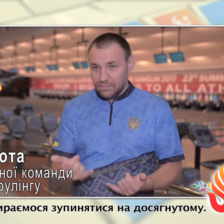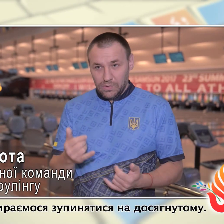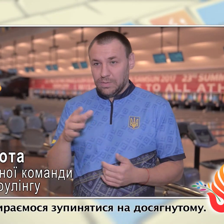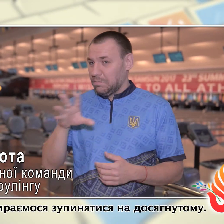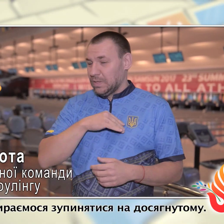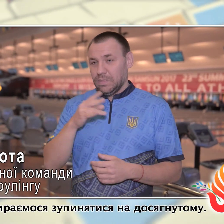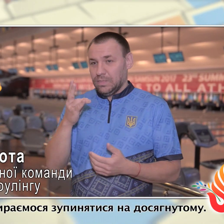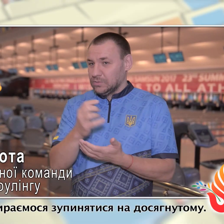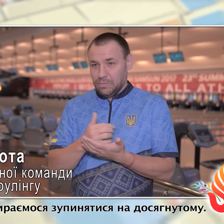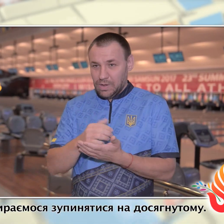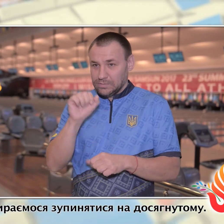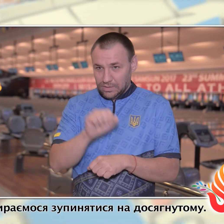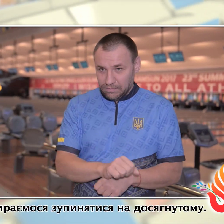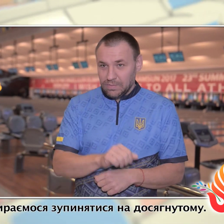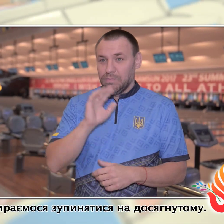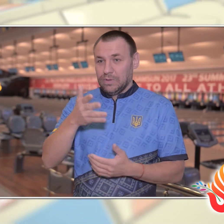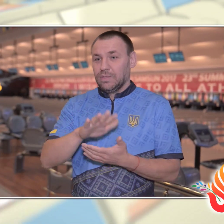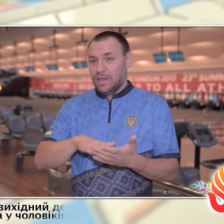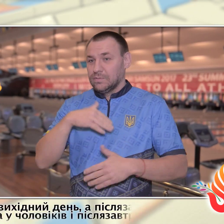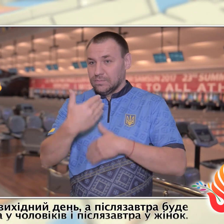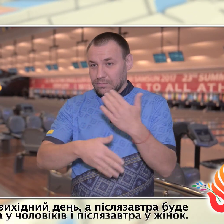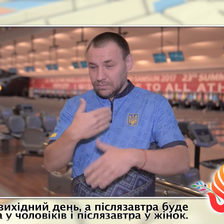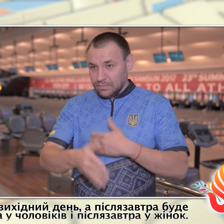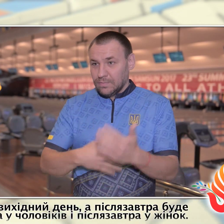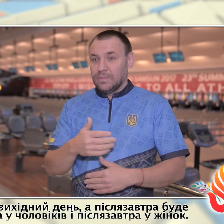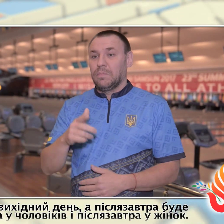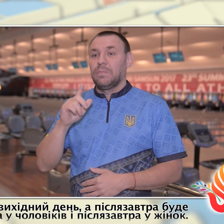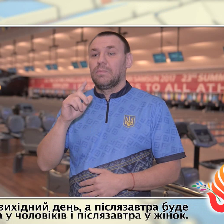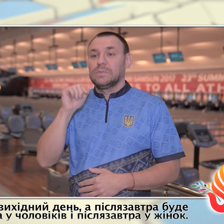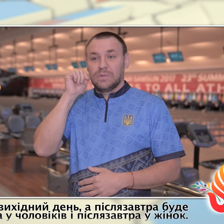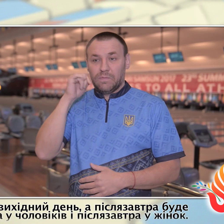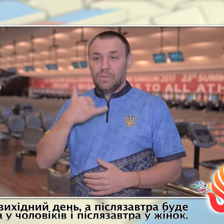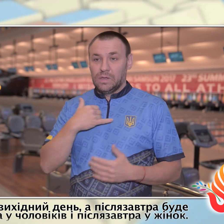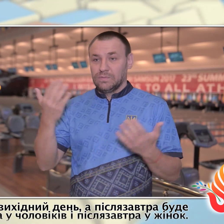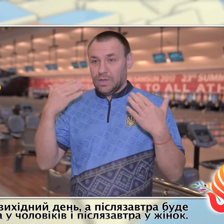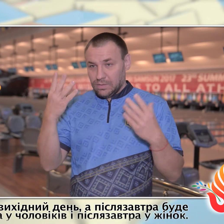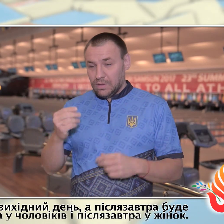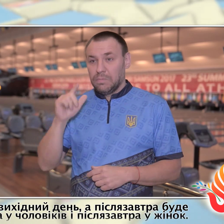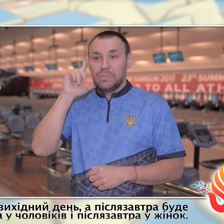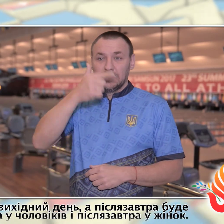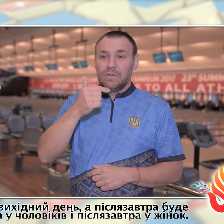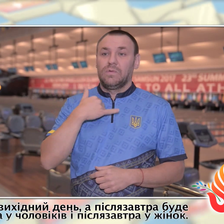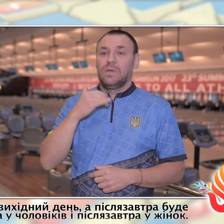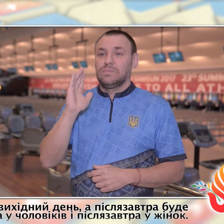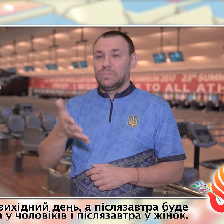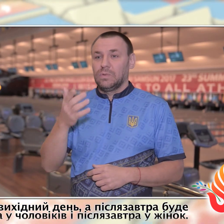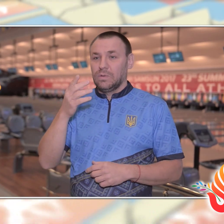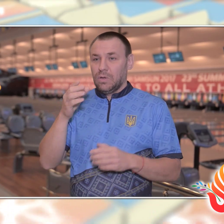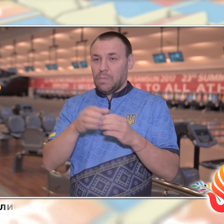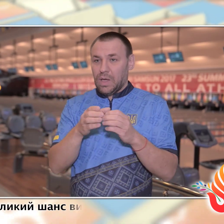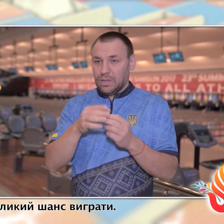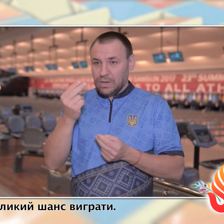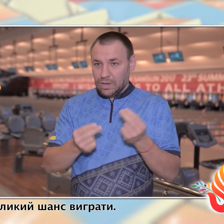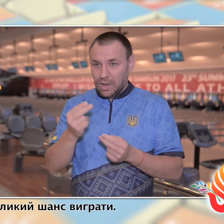Далі ми не збираємося зупинятися на досягнутому. Завтра у нас вихідний день, а післязавтра буде командна гра у чоловіків і у